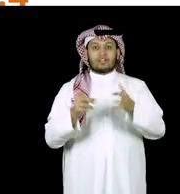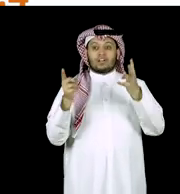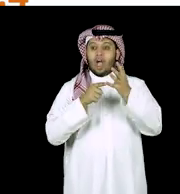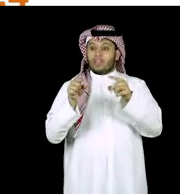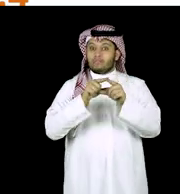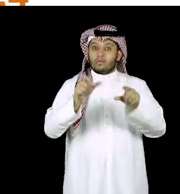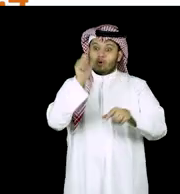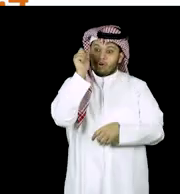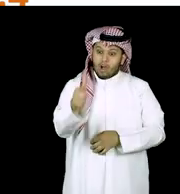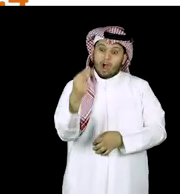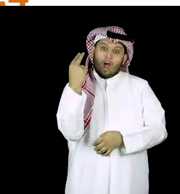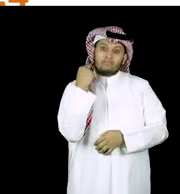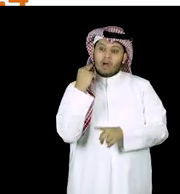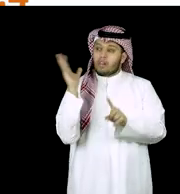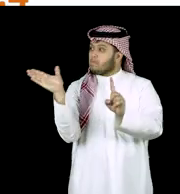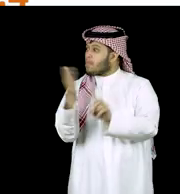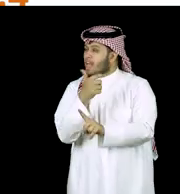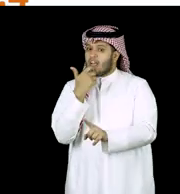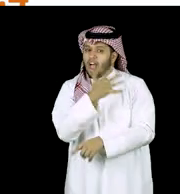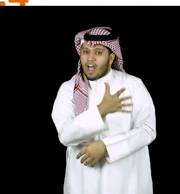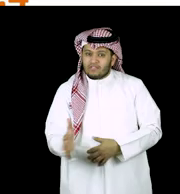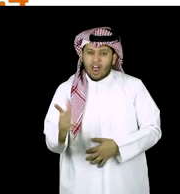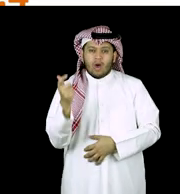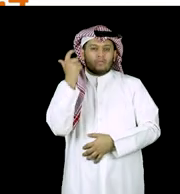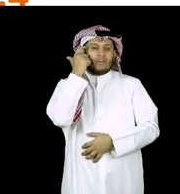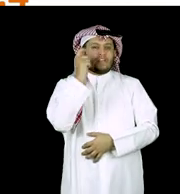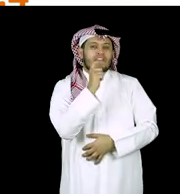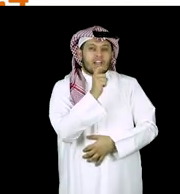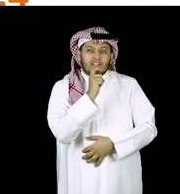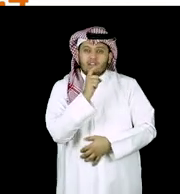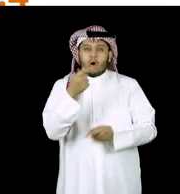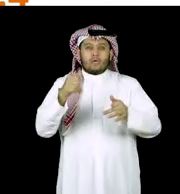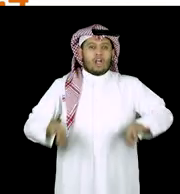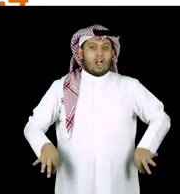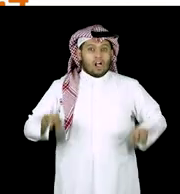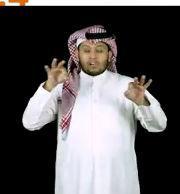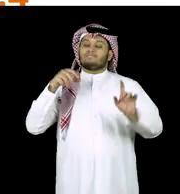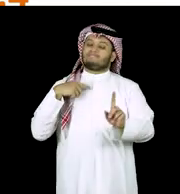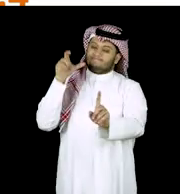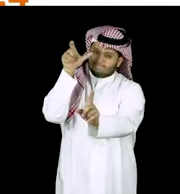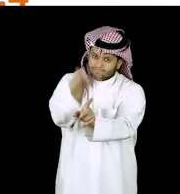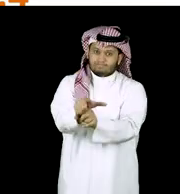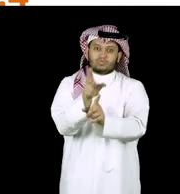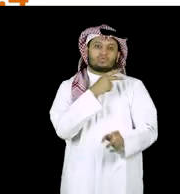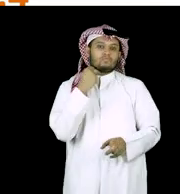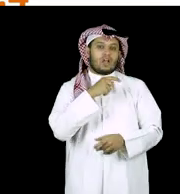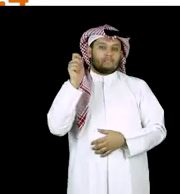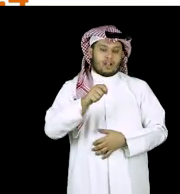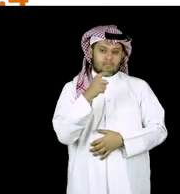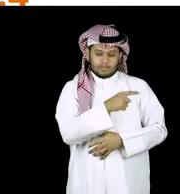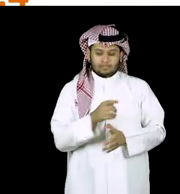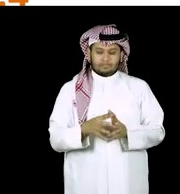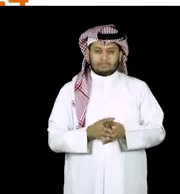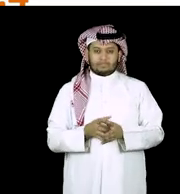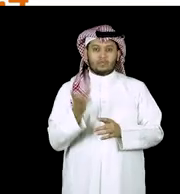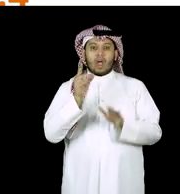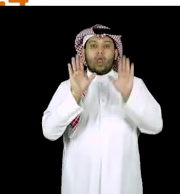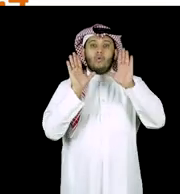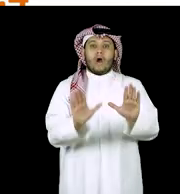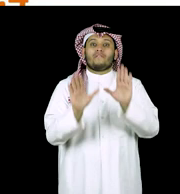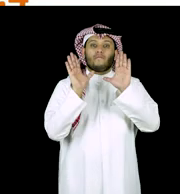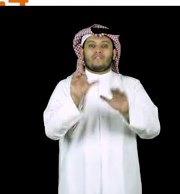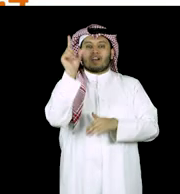الأهلية والسفهاء والمفلسين. خامسا النظر في الأوقاف